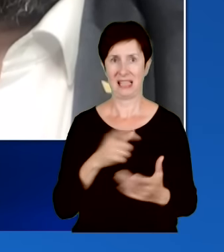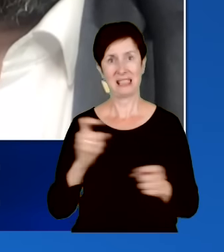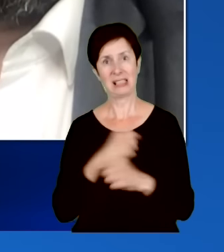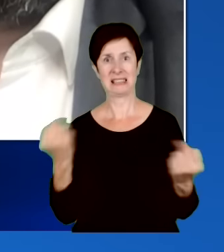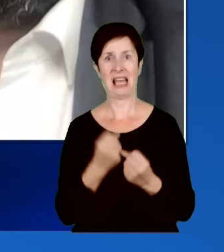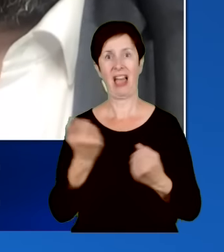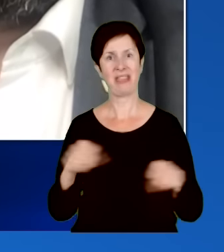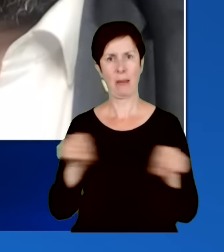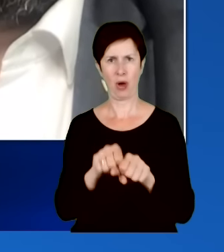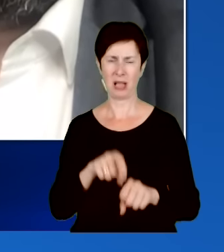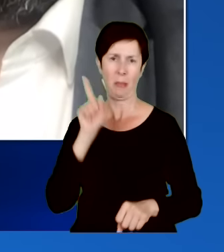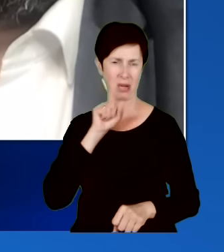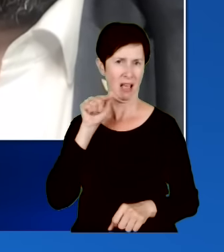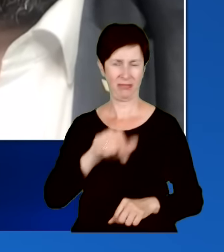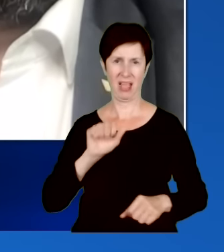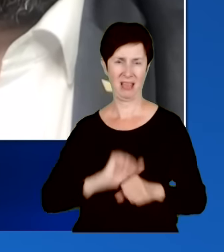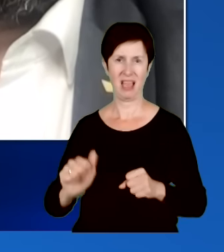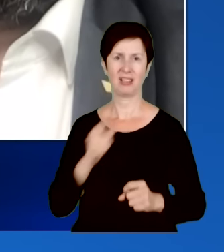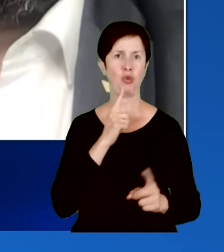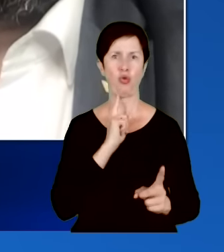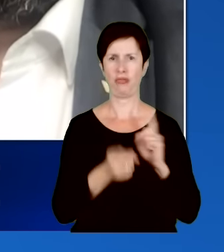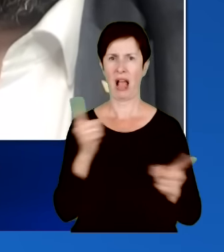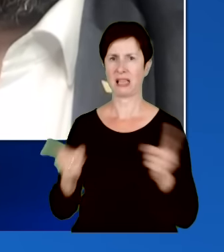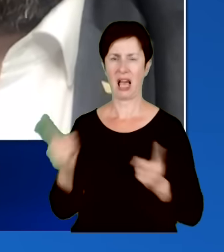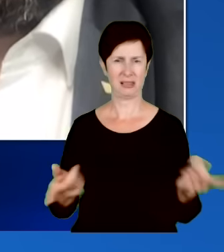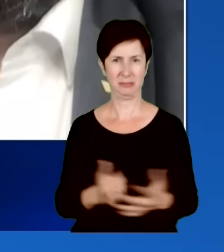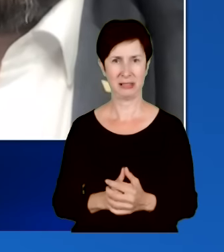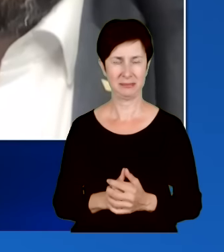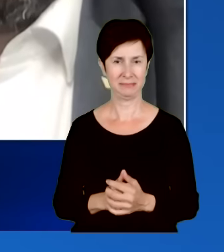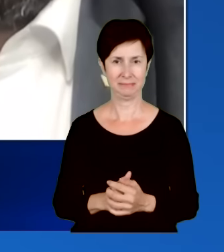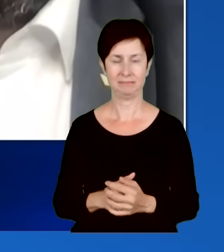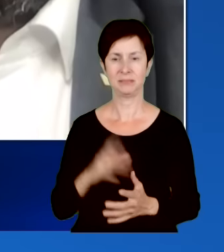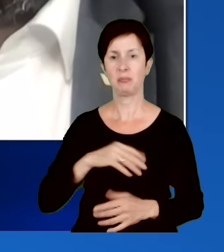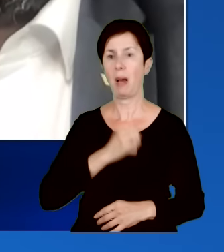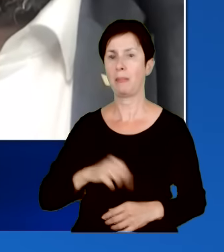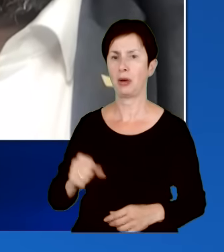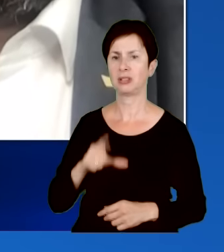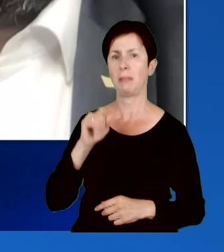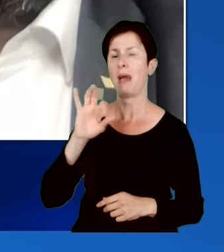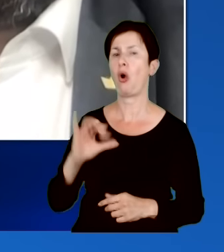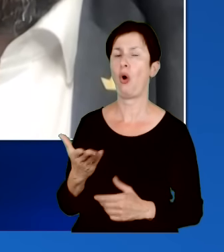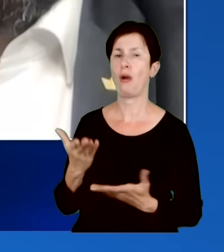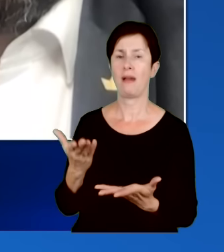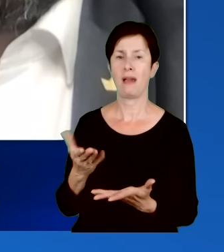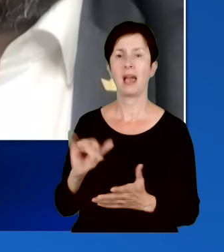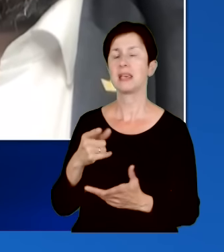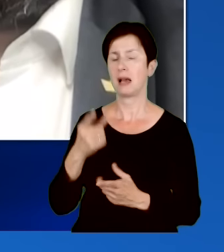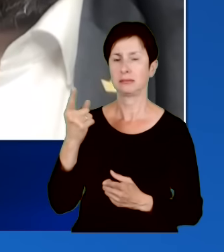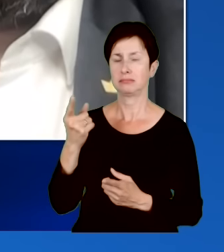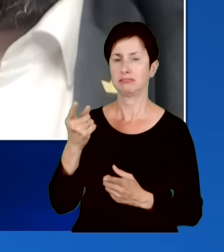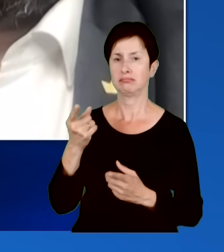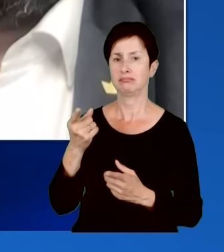demokratycznym ale nie od kilku miesięcy coraz gorzej mu wychodzi pan poseł Bartłomiej peo jak na to patrzy jak patrzy na tą